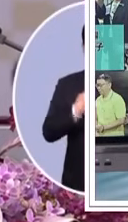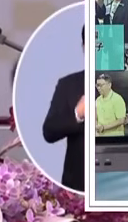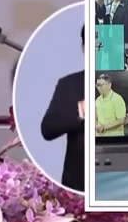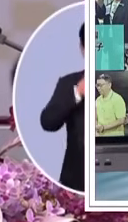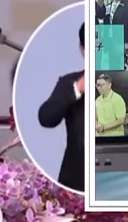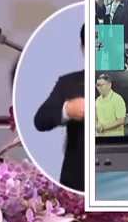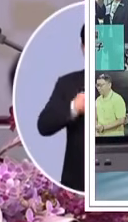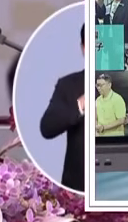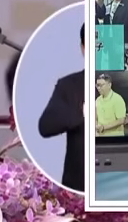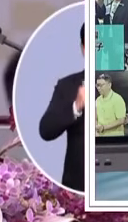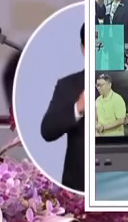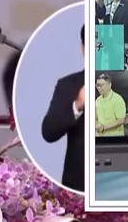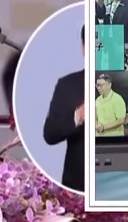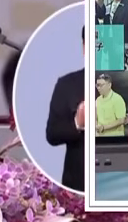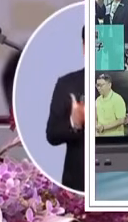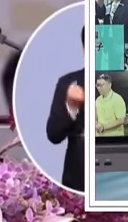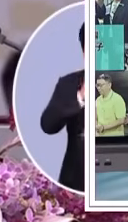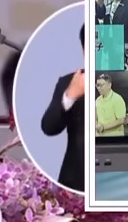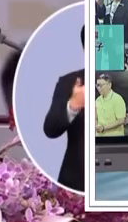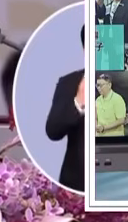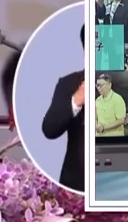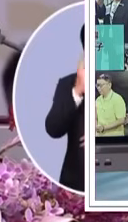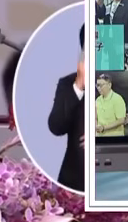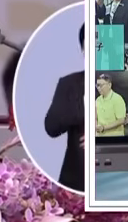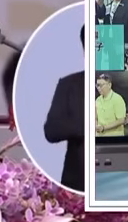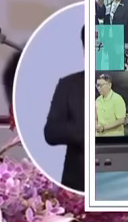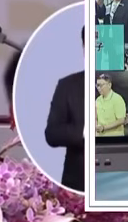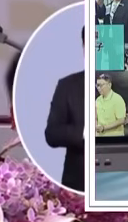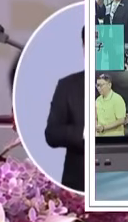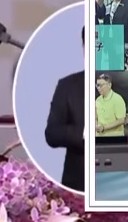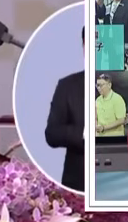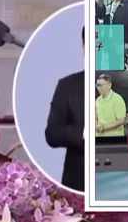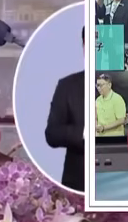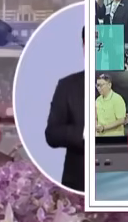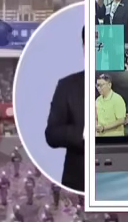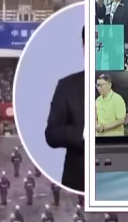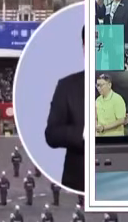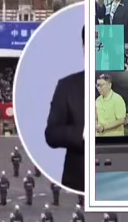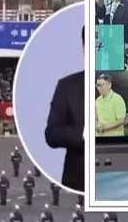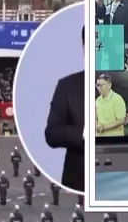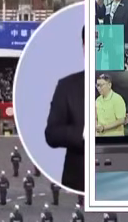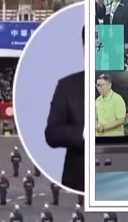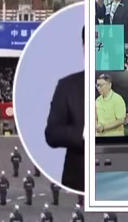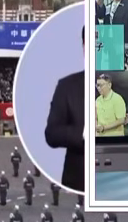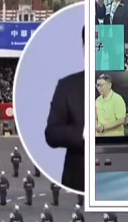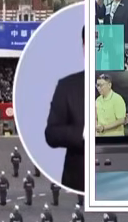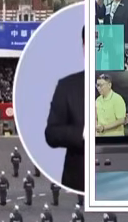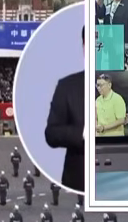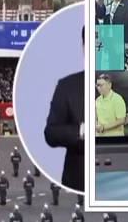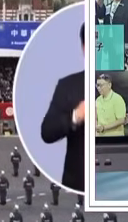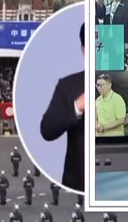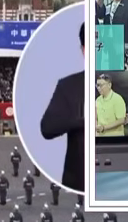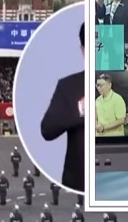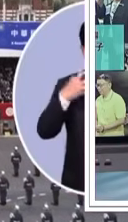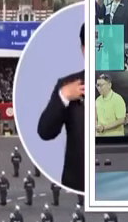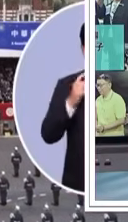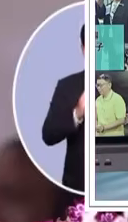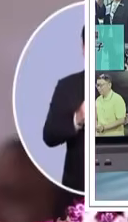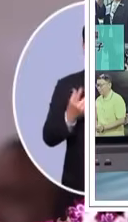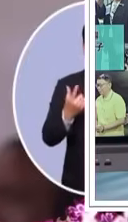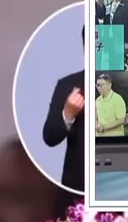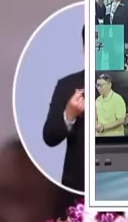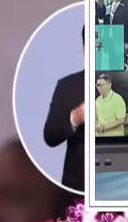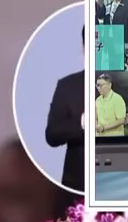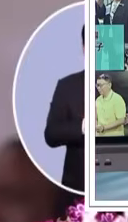啊、那比如说这个、啊、民进党的侧翼去讲韩国瑜了，说国民党过去就是独裁专制